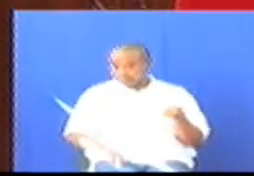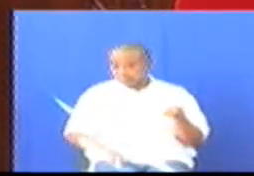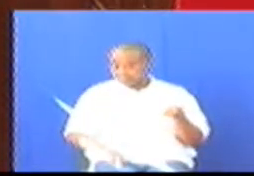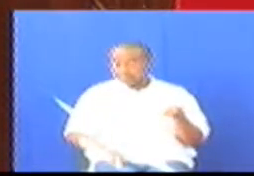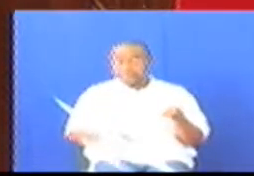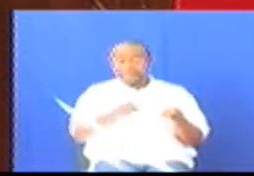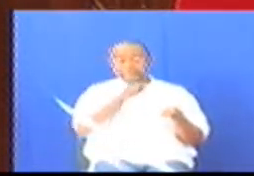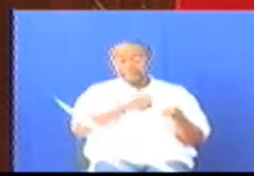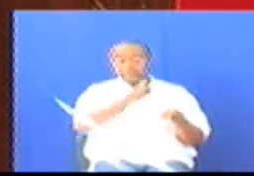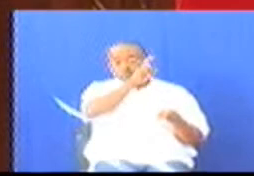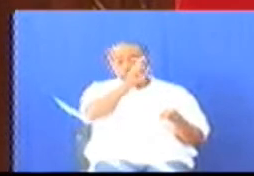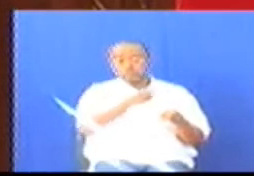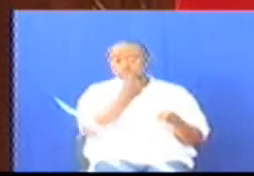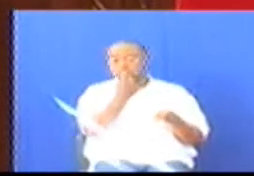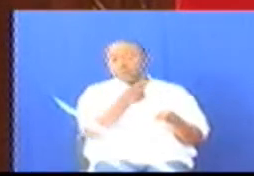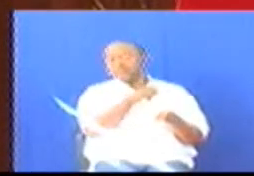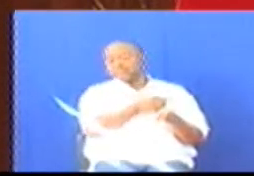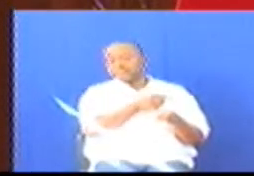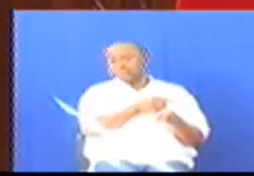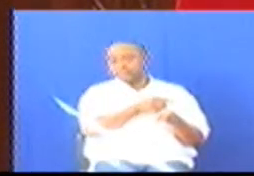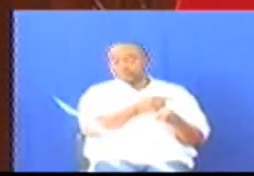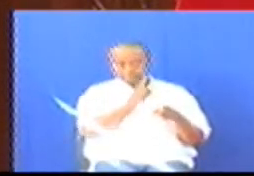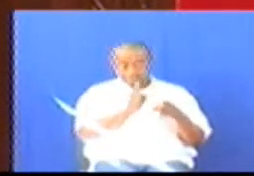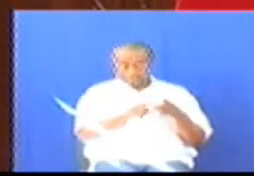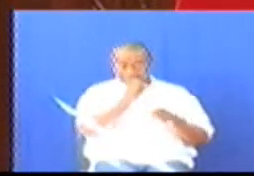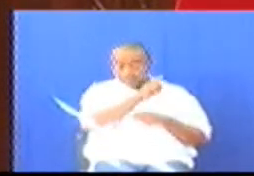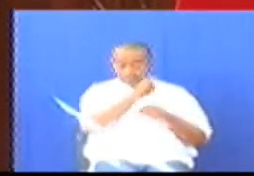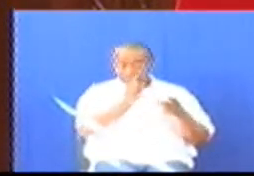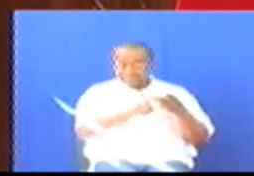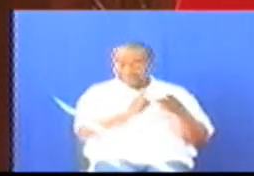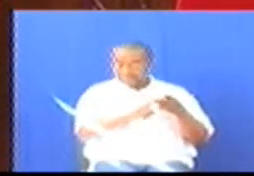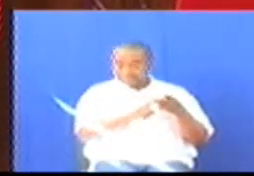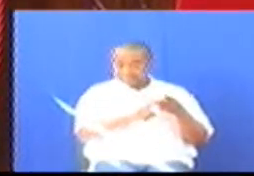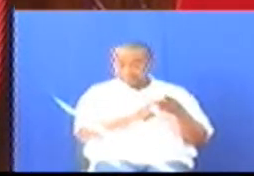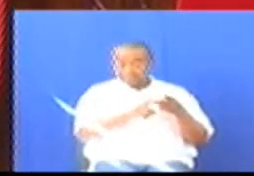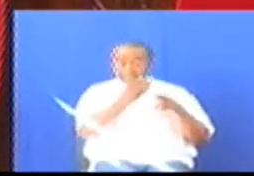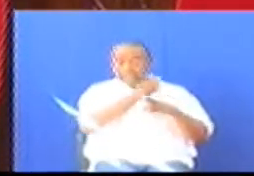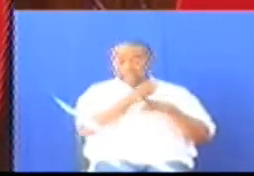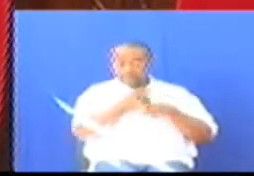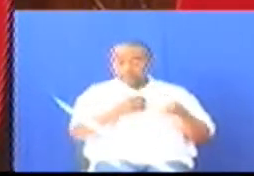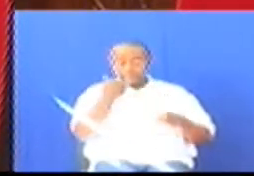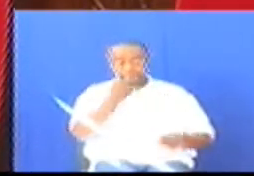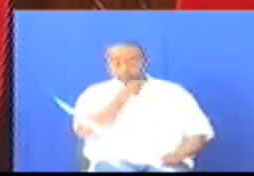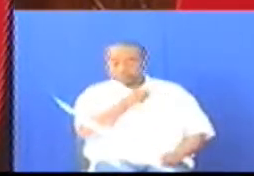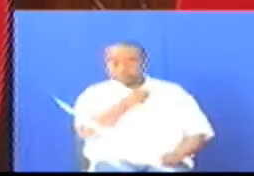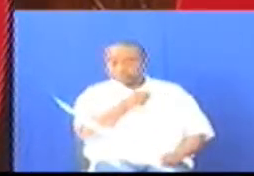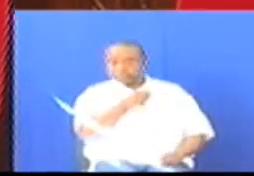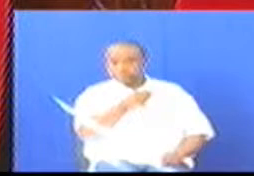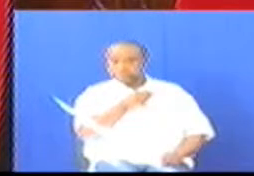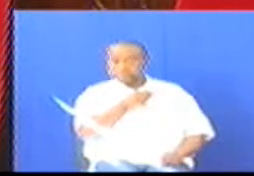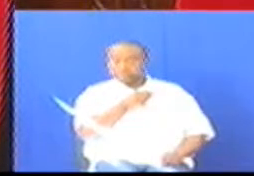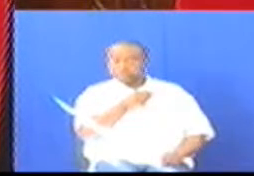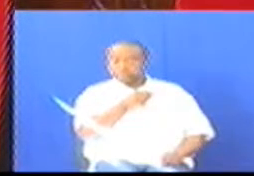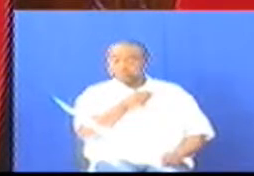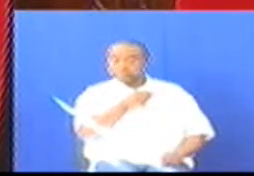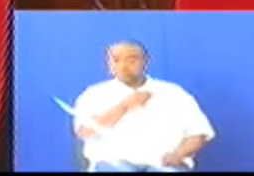CAG ameitoa. Lakini hoja ya pili, TTCL wameonyesha kwamba